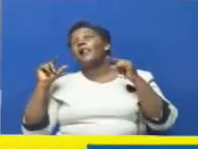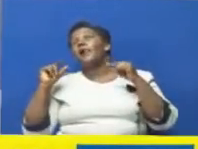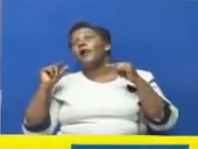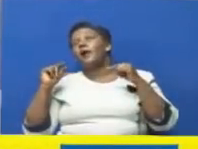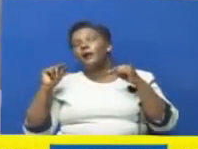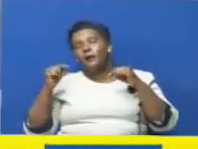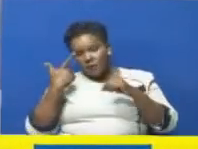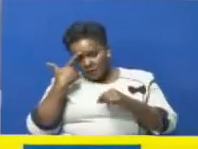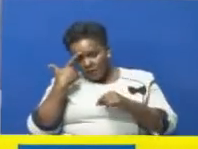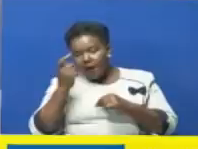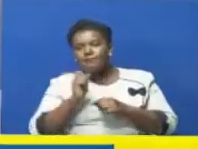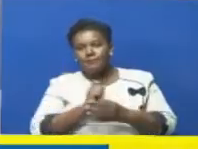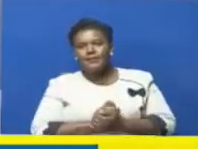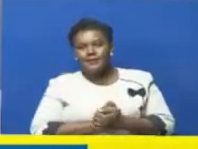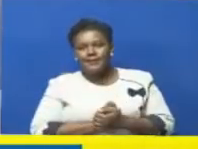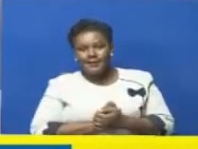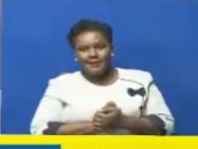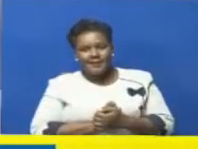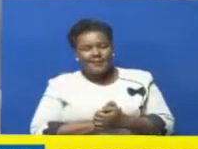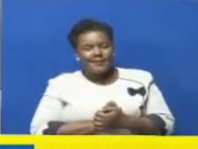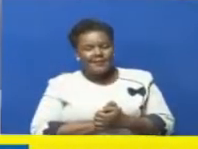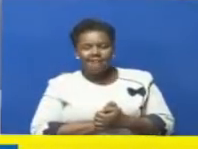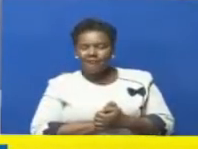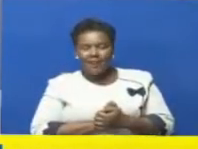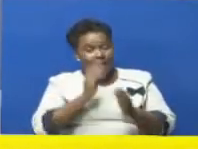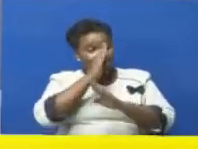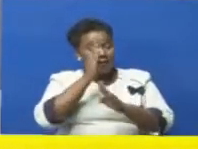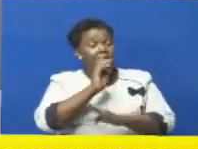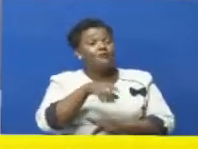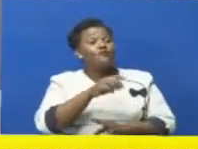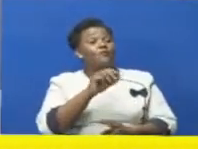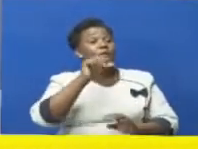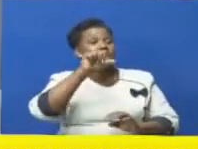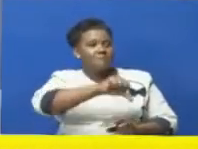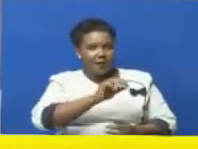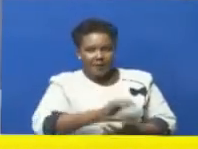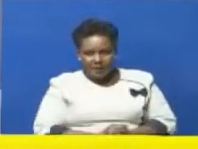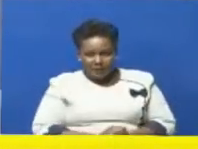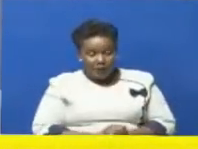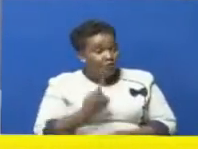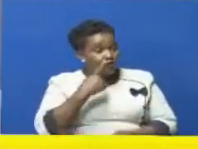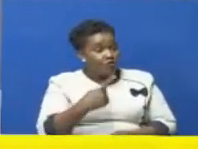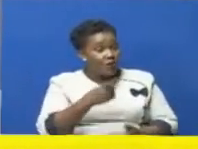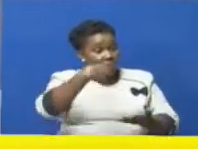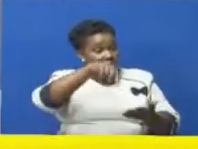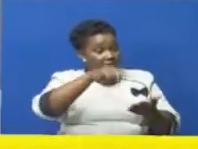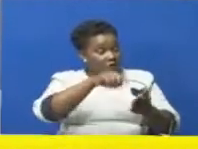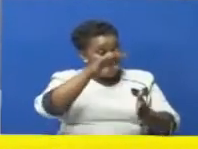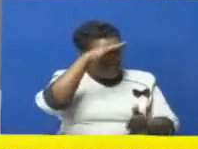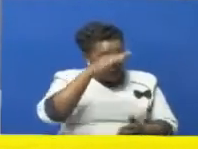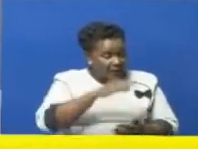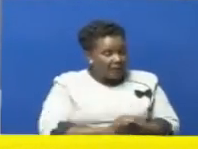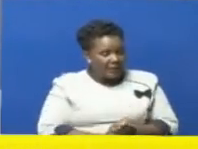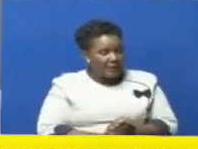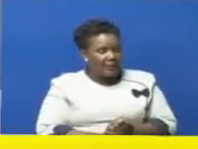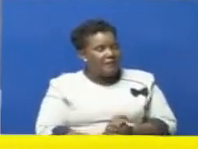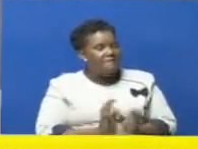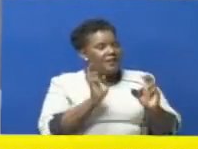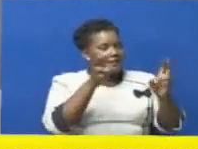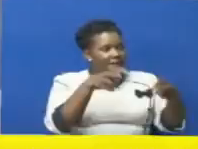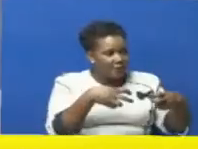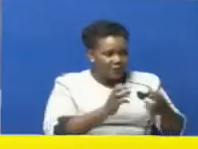nafikiri huko nyuma walikuwa waliwahi kuona. Unapoona vituo vya polisi vinatekwa, askari wanauawa,